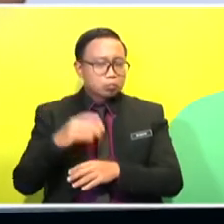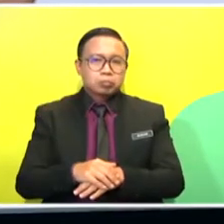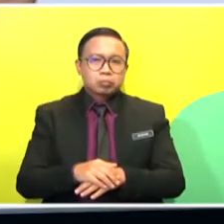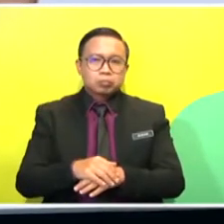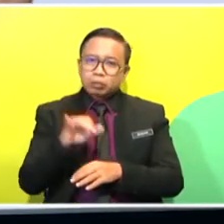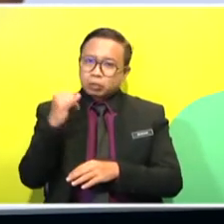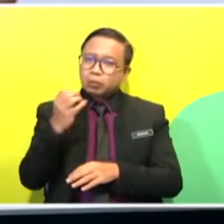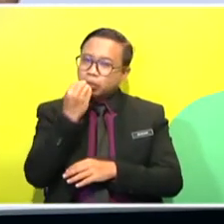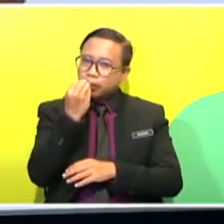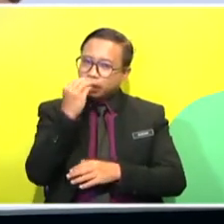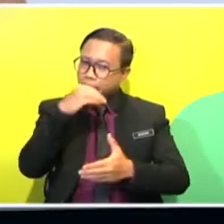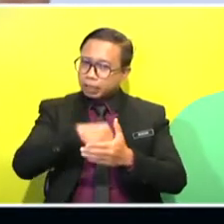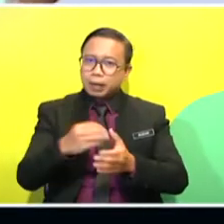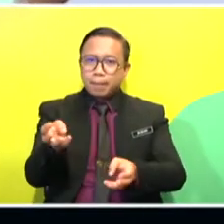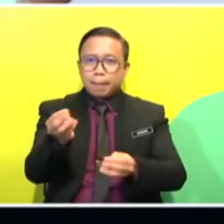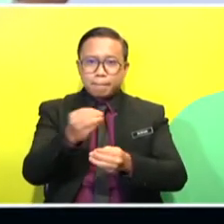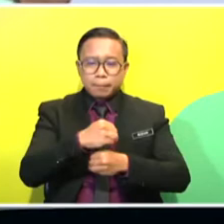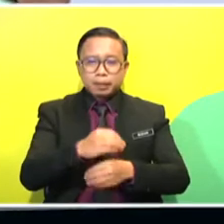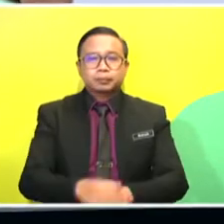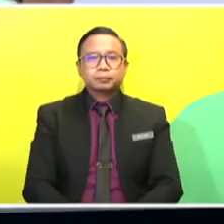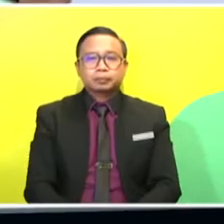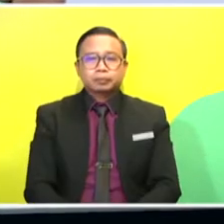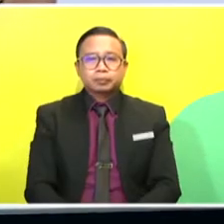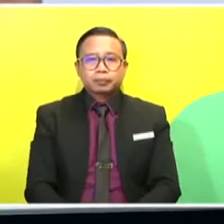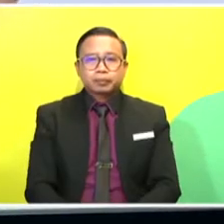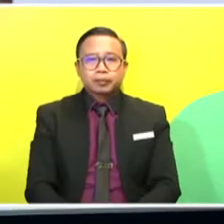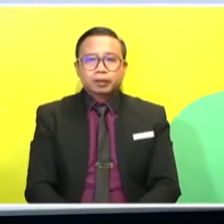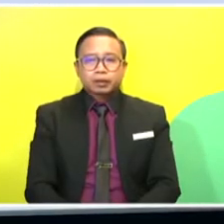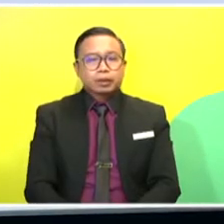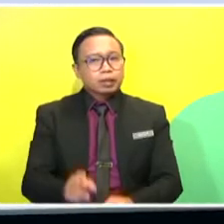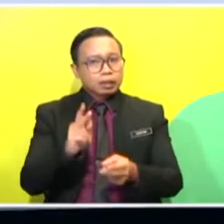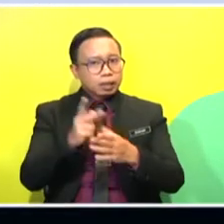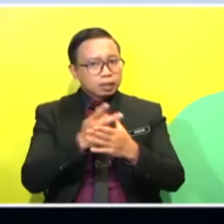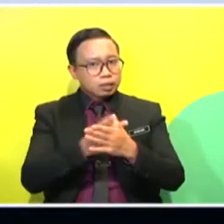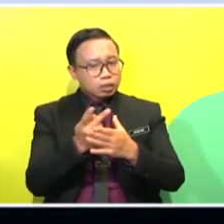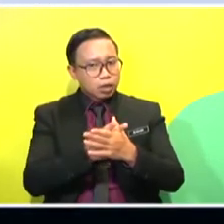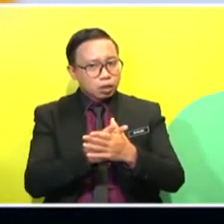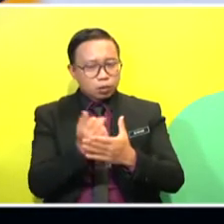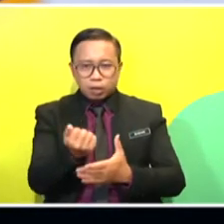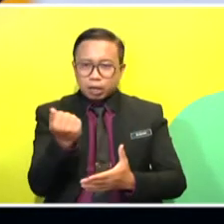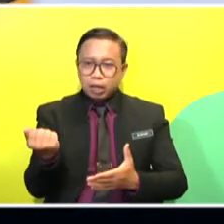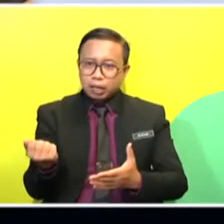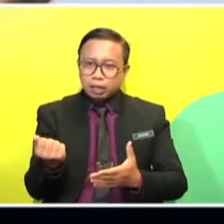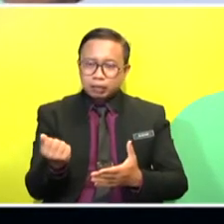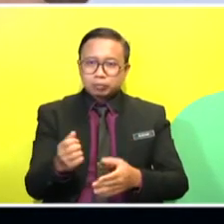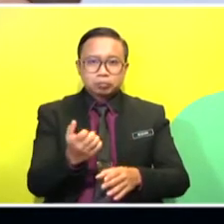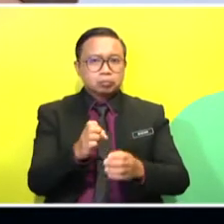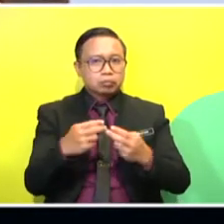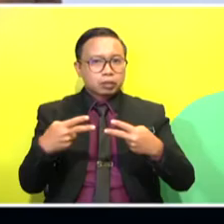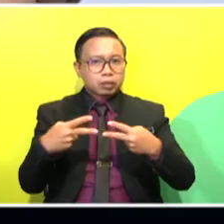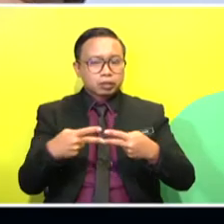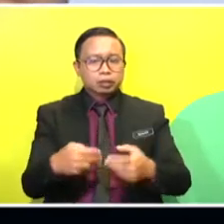minum dalam makmal. Ya. Dilarang mengusik sebarang punca elektrik. Baik. Dilarang mengubah suai perkakasan